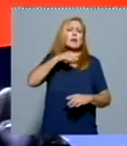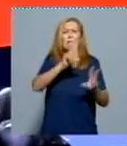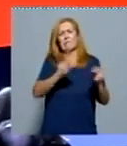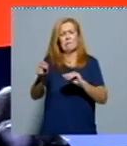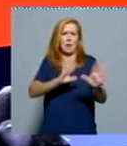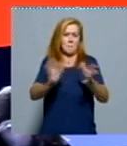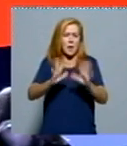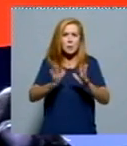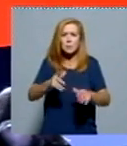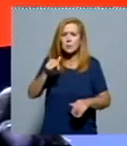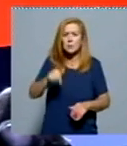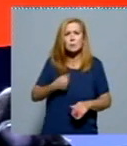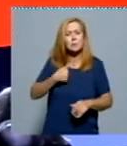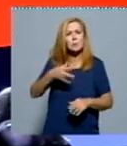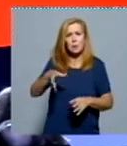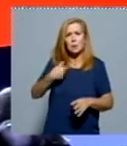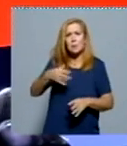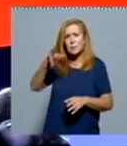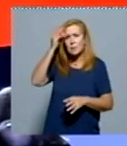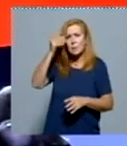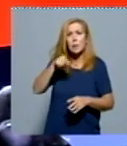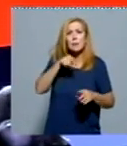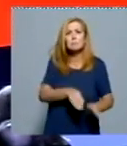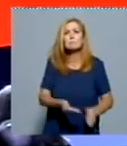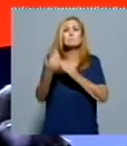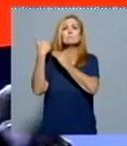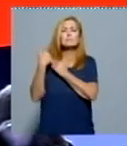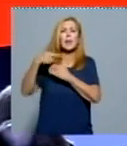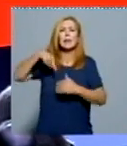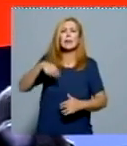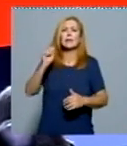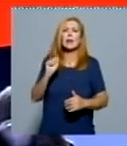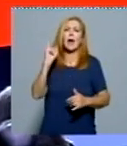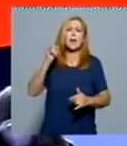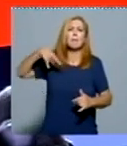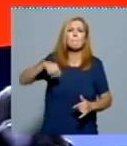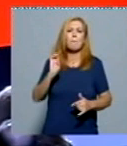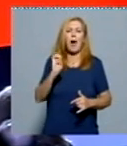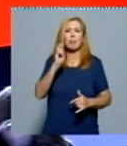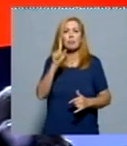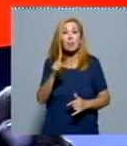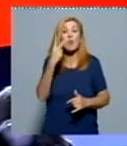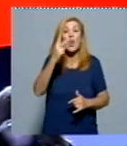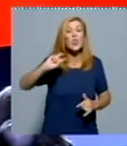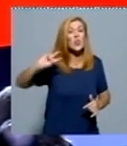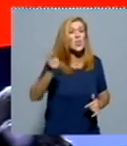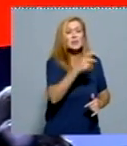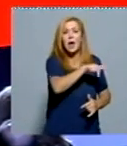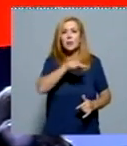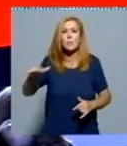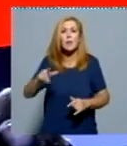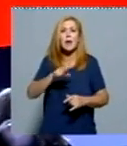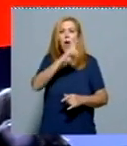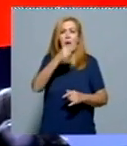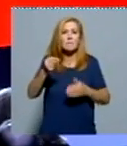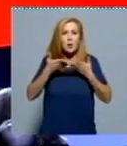πληροφορούμαστε ότι αυτό πέρασε στη δικαιοδοσία του ΤΑΙΠΕΔ, που αναγγέλει έργα 2 δισεκατομμυρίων ευρώ και αξιοποίηση κατά πόσο